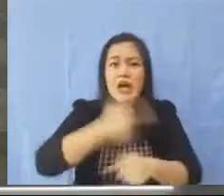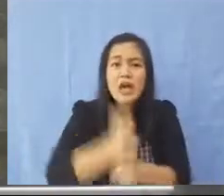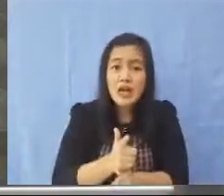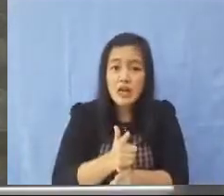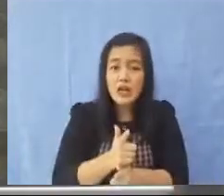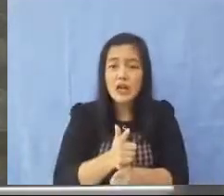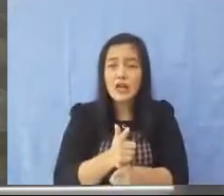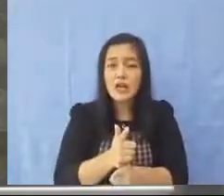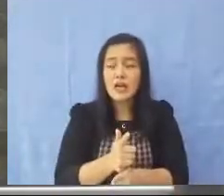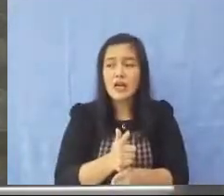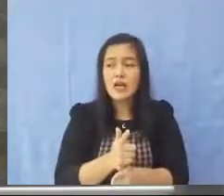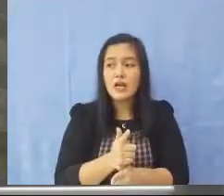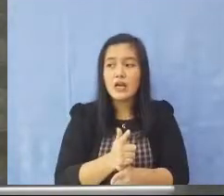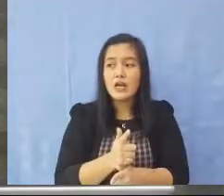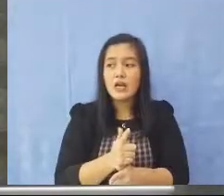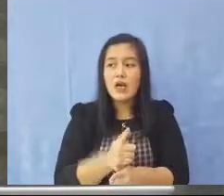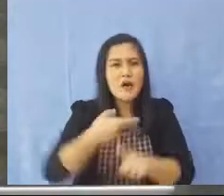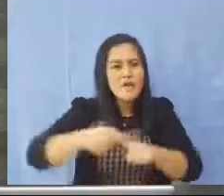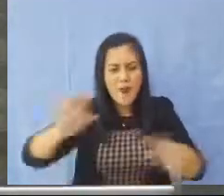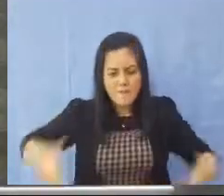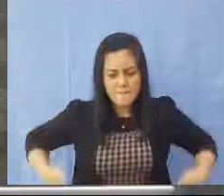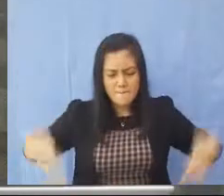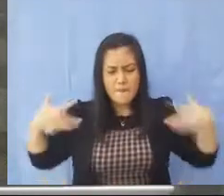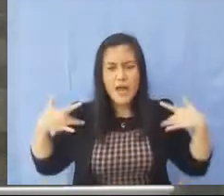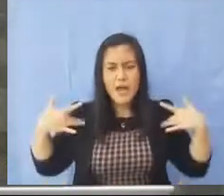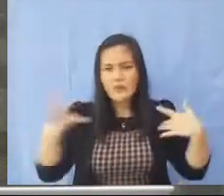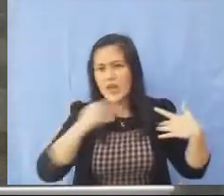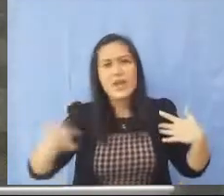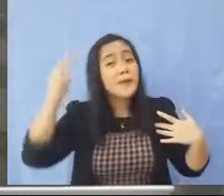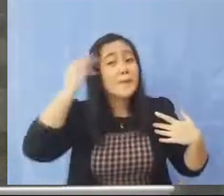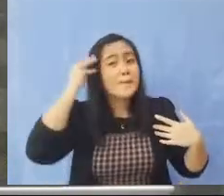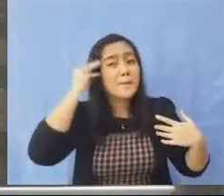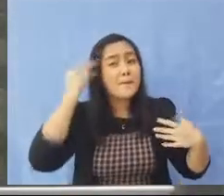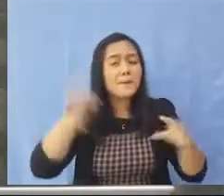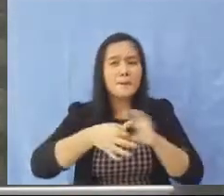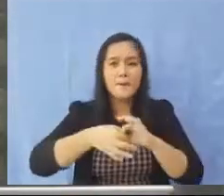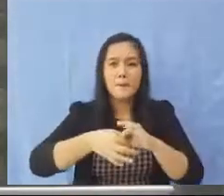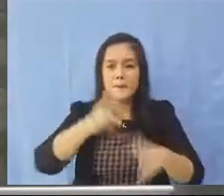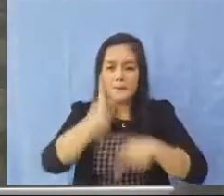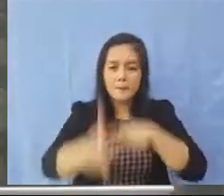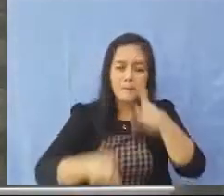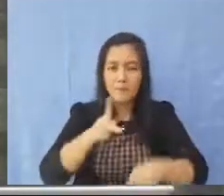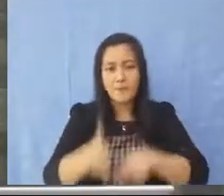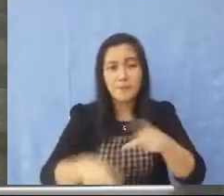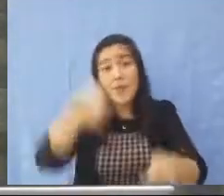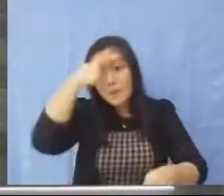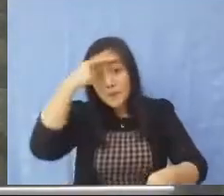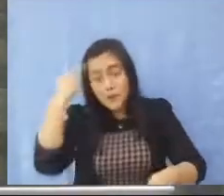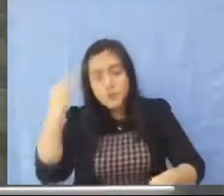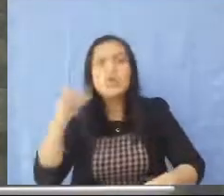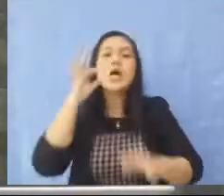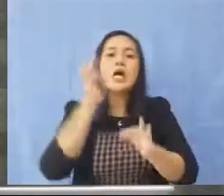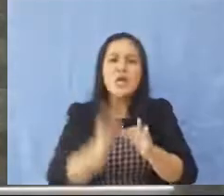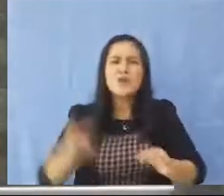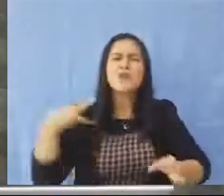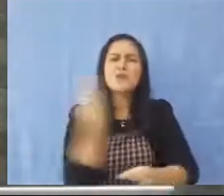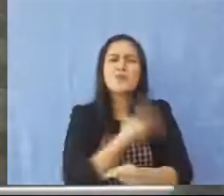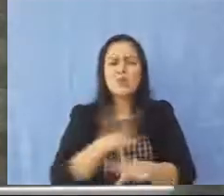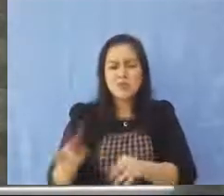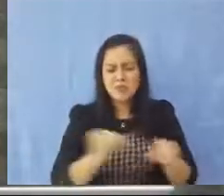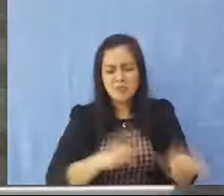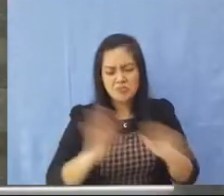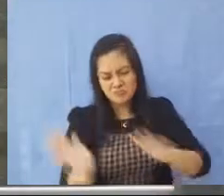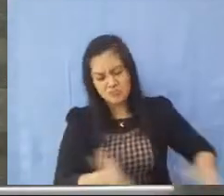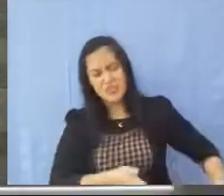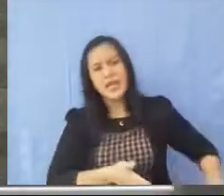ng buhay ng tao o sa knowledge ng tao. Alam niyo po kung bakit? Kasi siyempre, pag inalis mo yung pundasyon, lahat mahina na.